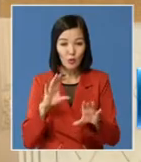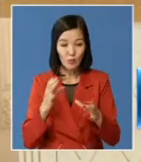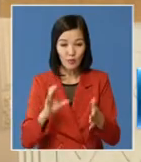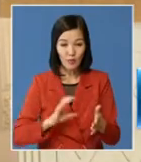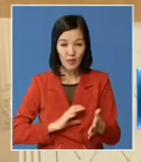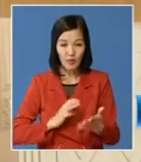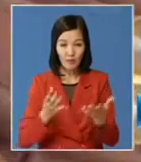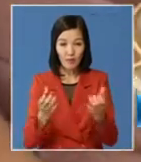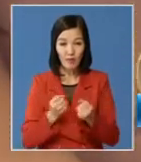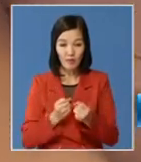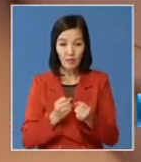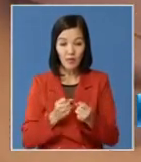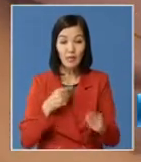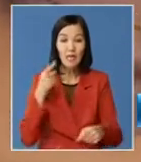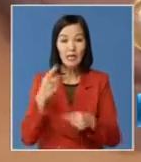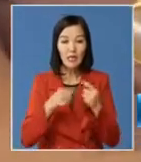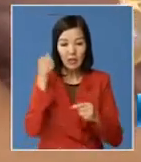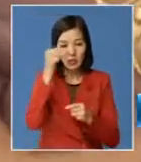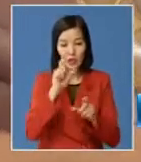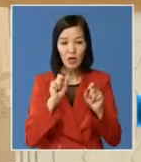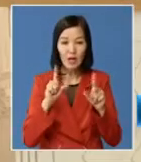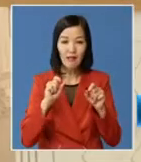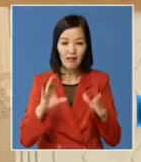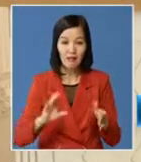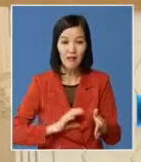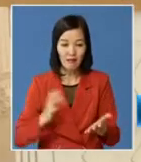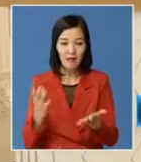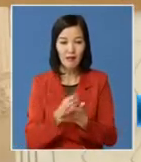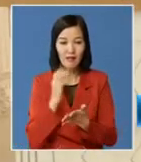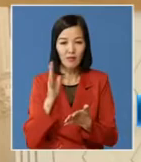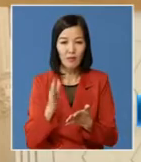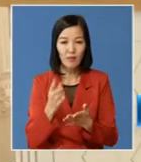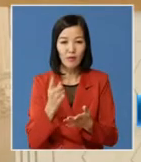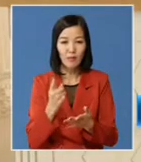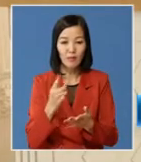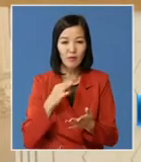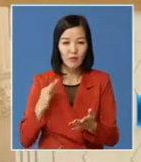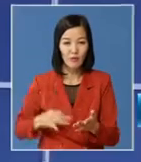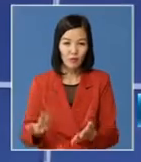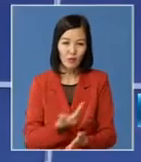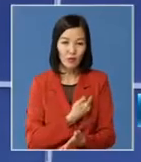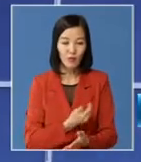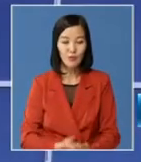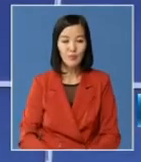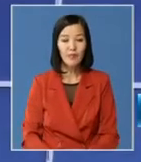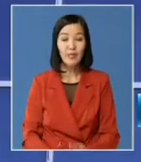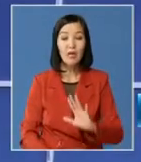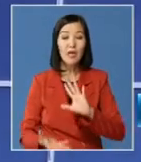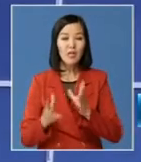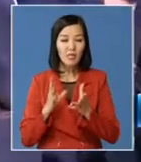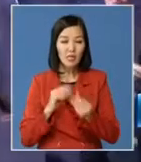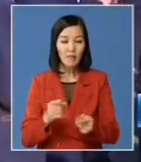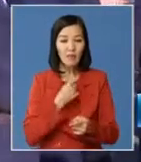Құдай берсе алтын алқаға келемін. Құдайдың берген болар, бір ұл болса деп тілеймін. Жалпы Талдықорғанда